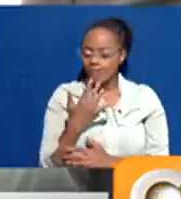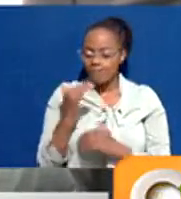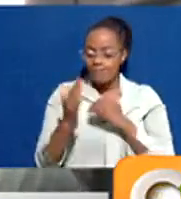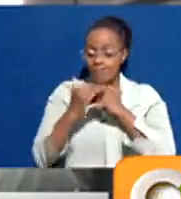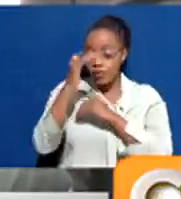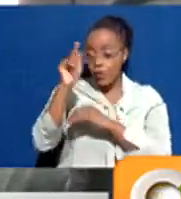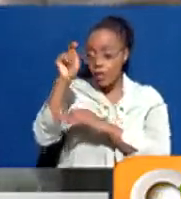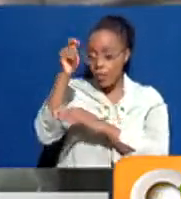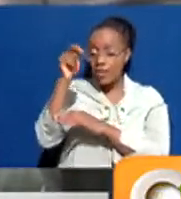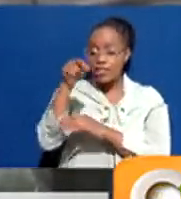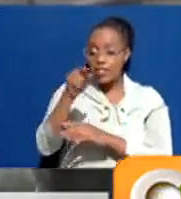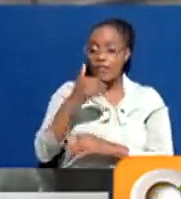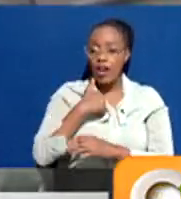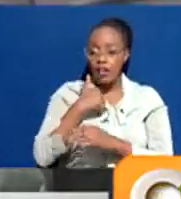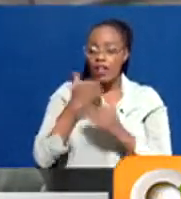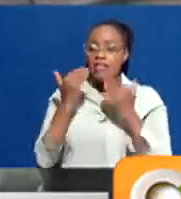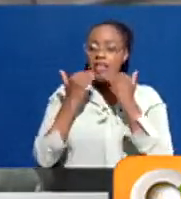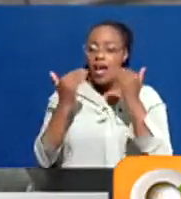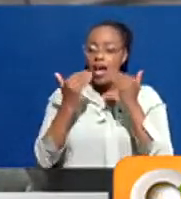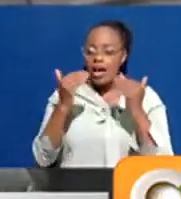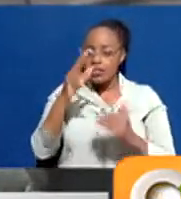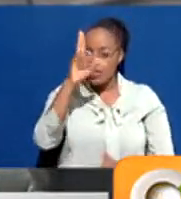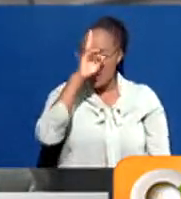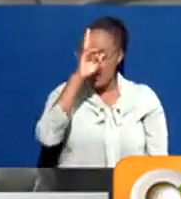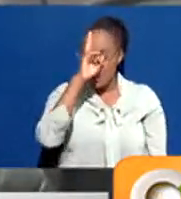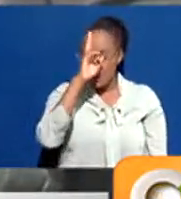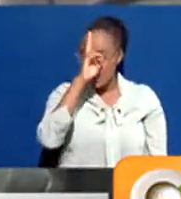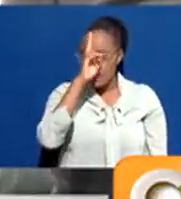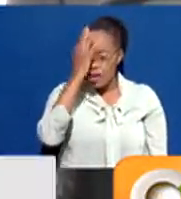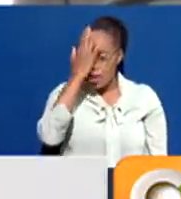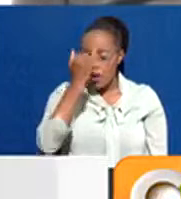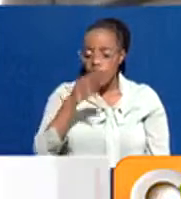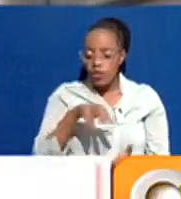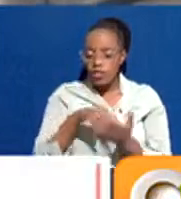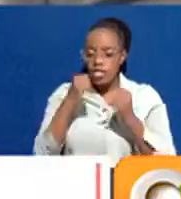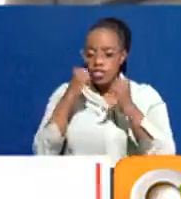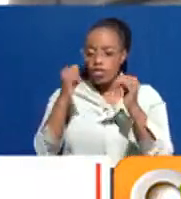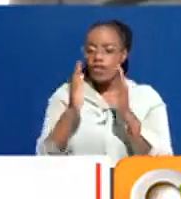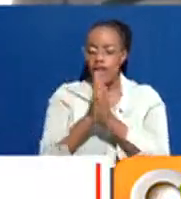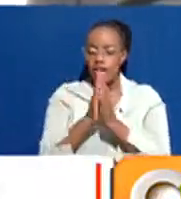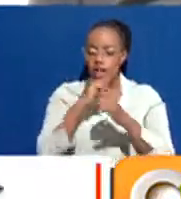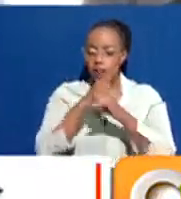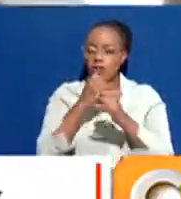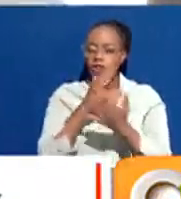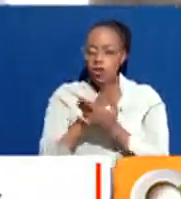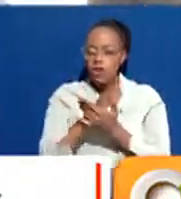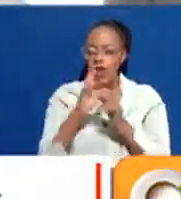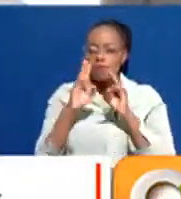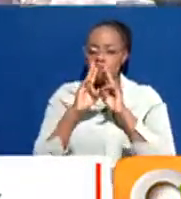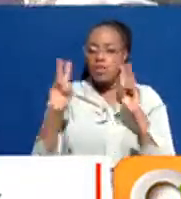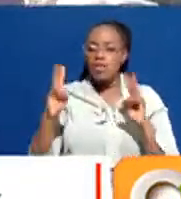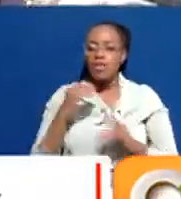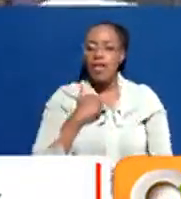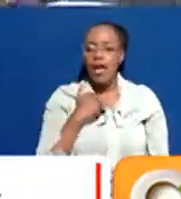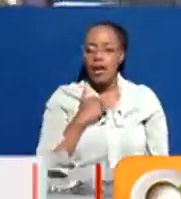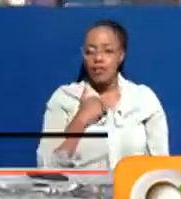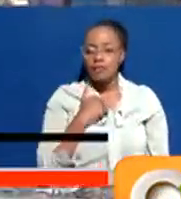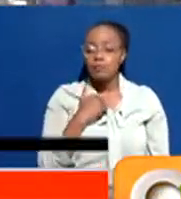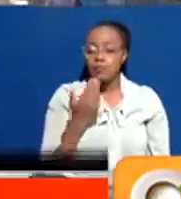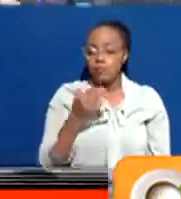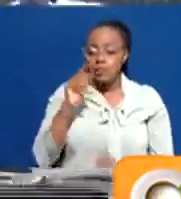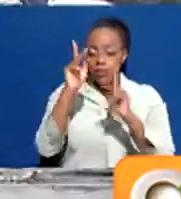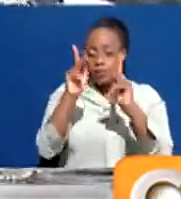president on that thing thanked police for standing firm and ensuring that there is peace. Katika